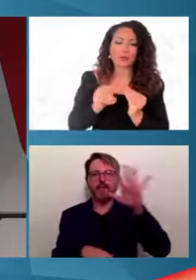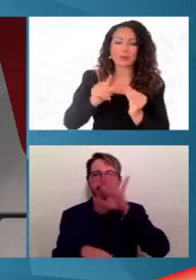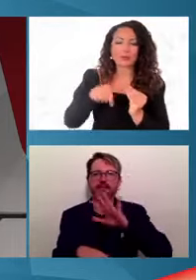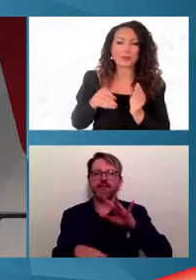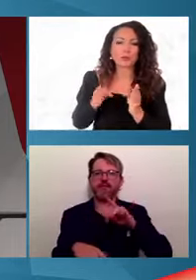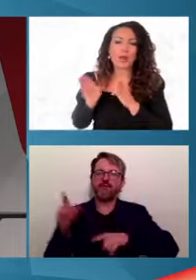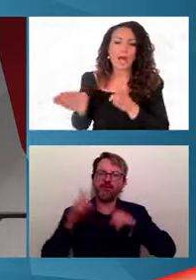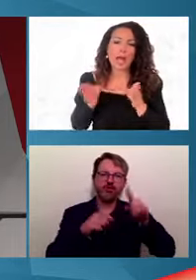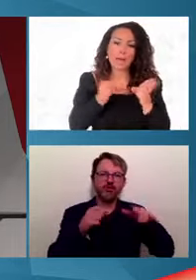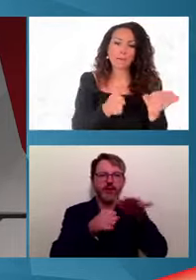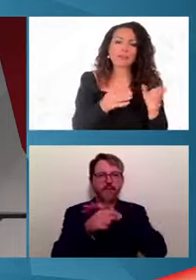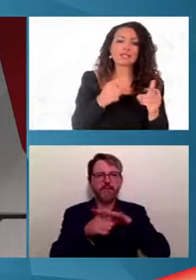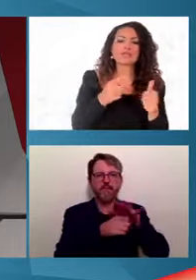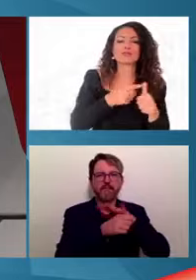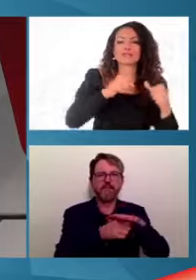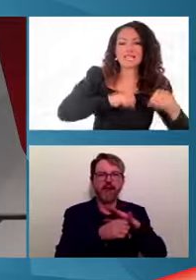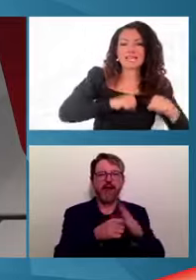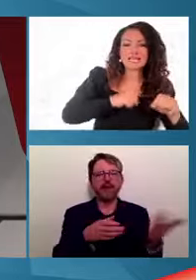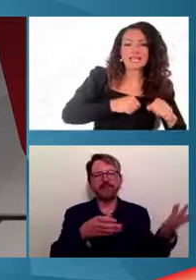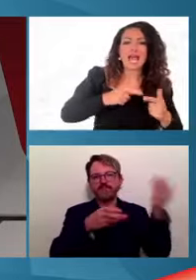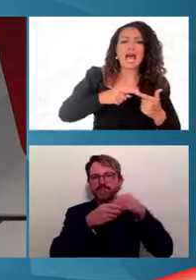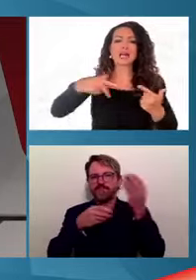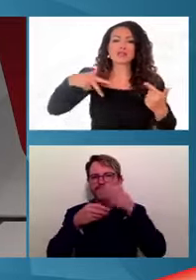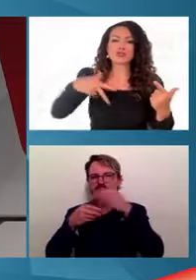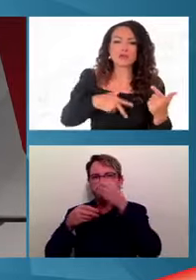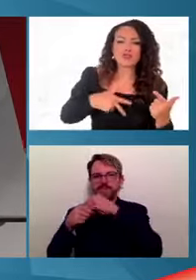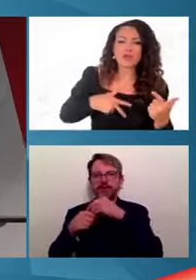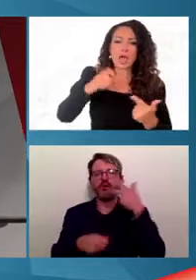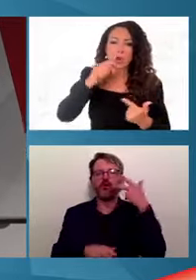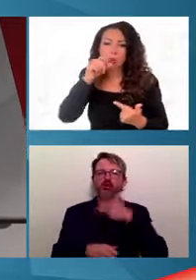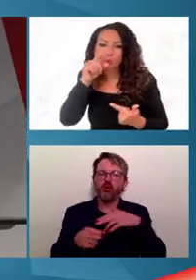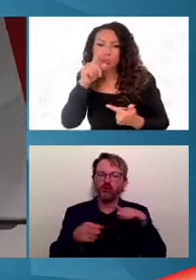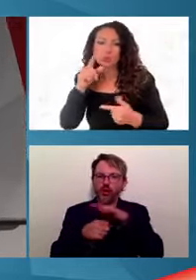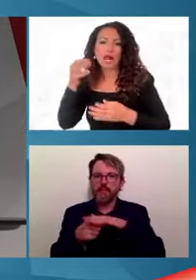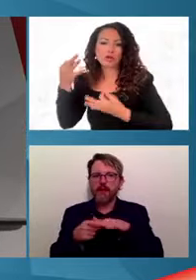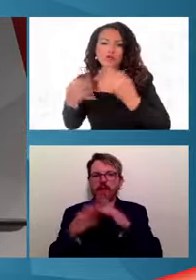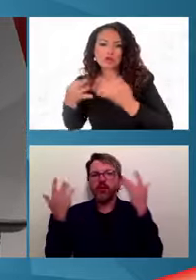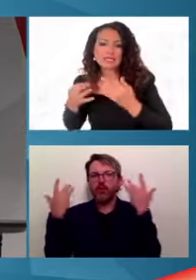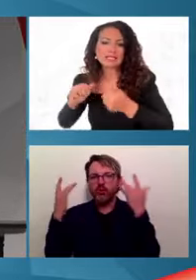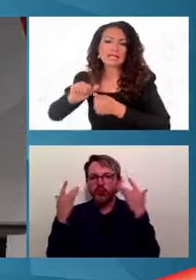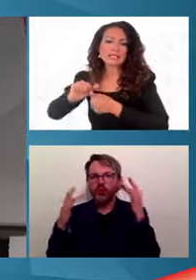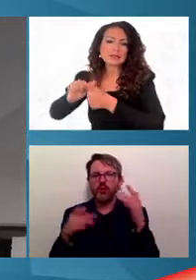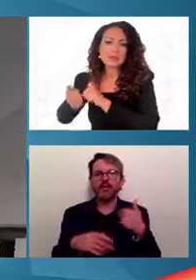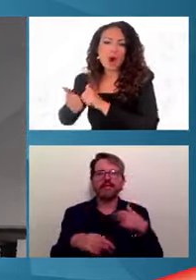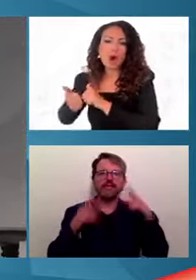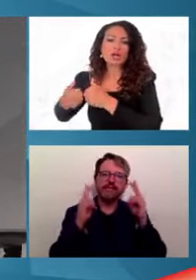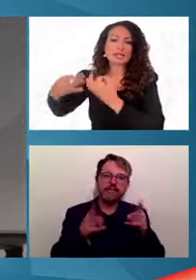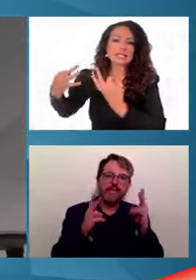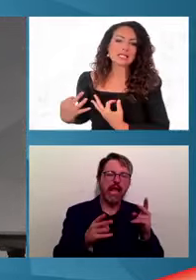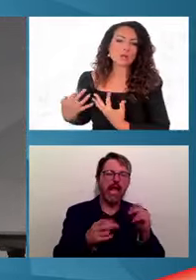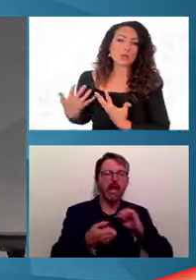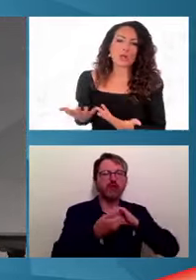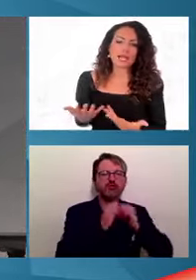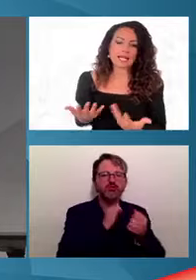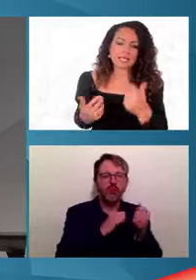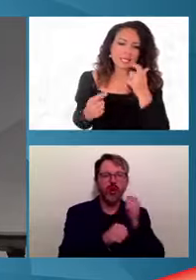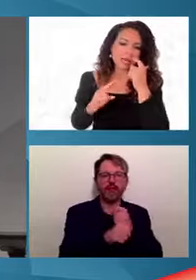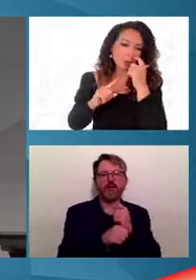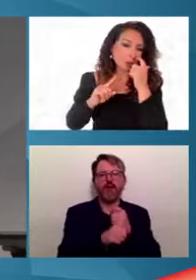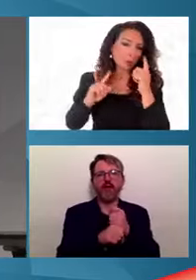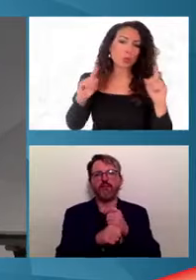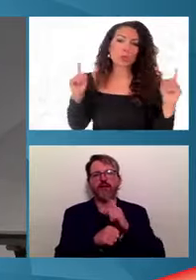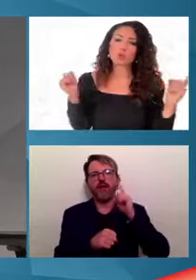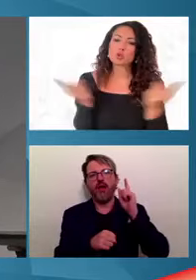la sanità, il sociale, la cultura, la giustizia, lo sport, la sicurezza, non badando a bacini elettorali, ma alle vere